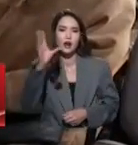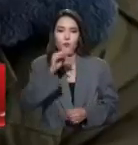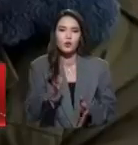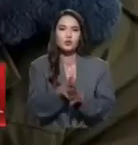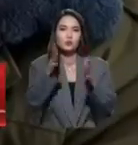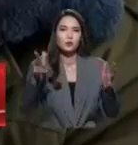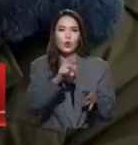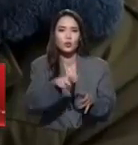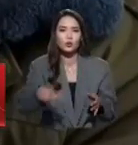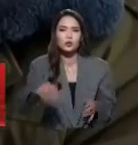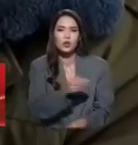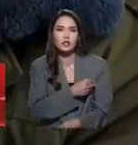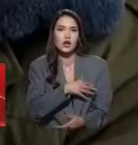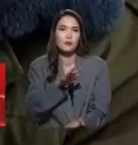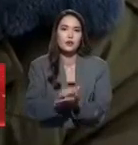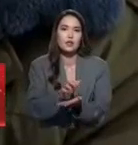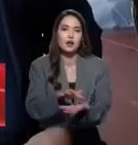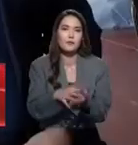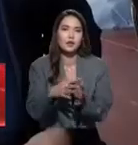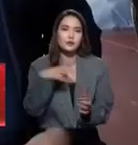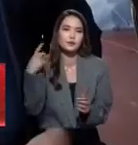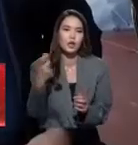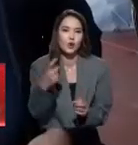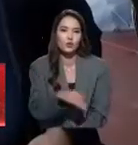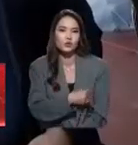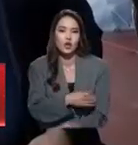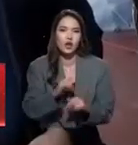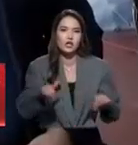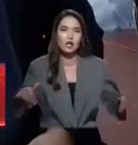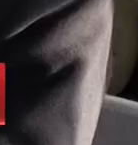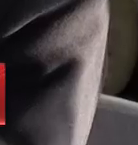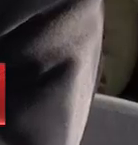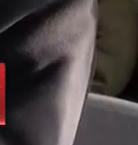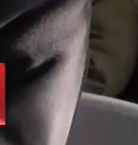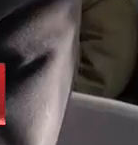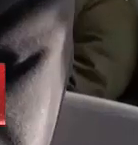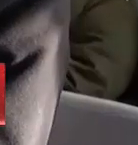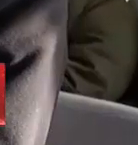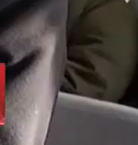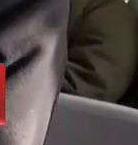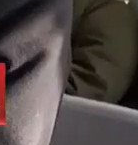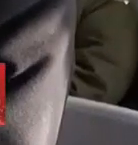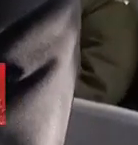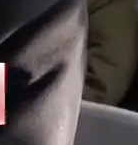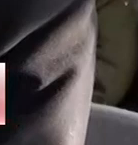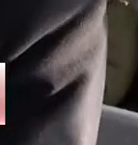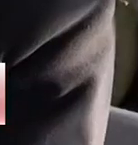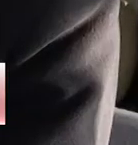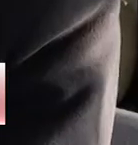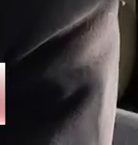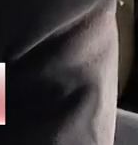людей изъявляют желание заниматься сельским хозяйством и разводить скот, говорят фермеры. Слово «село»